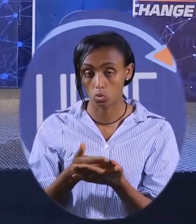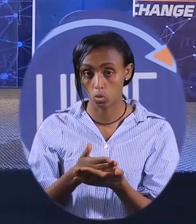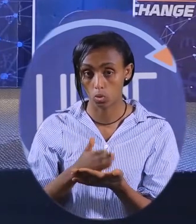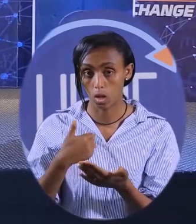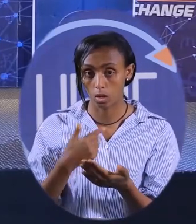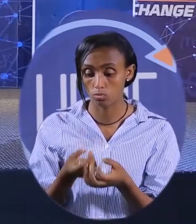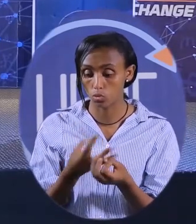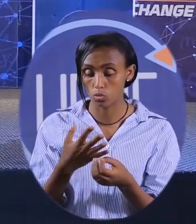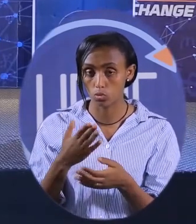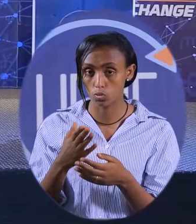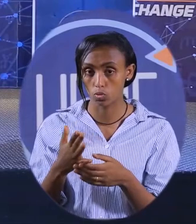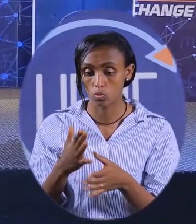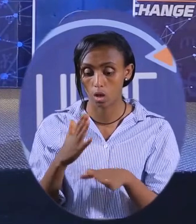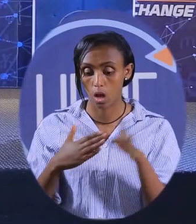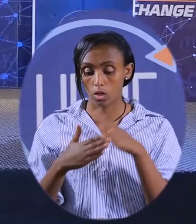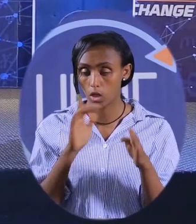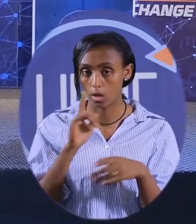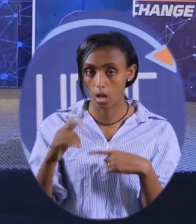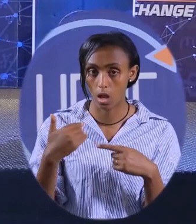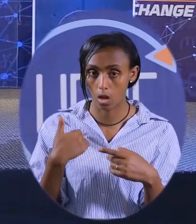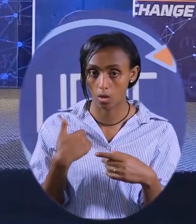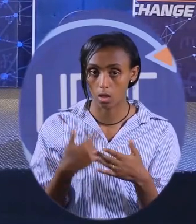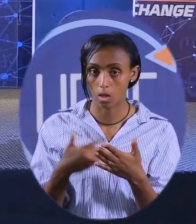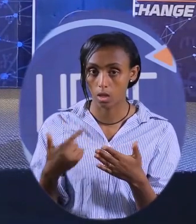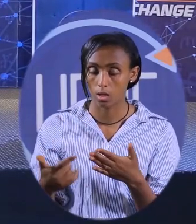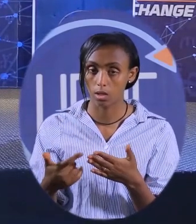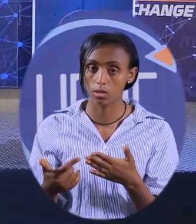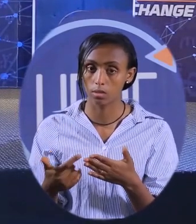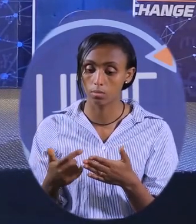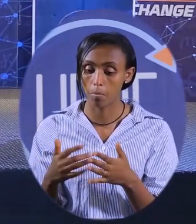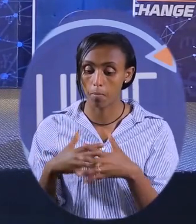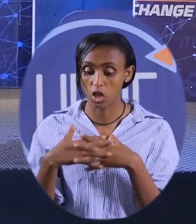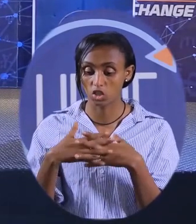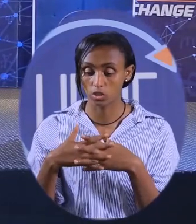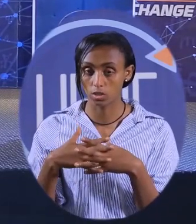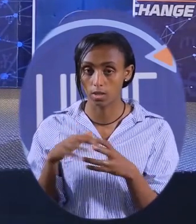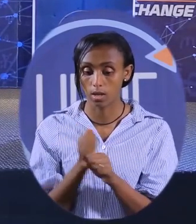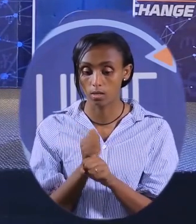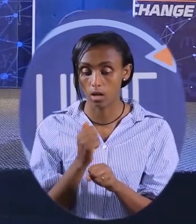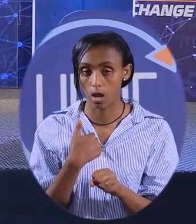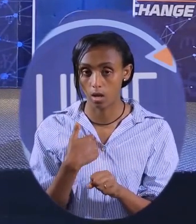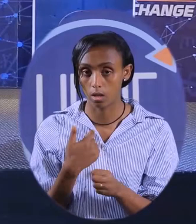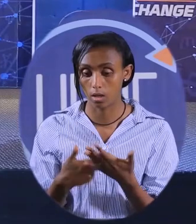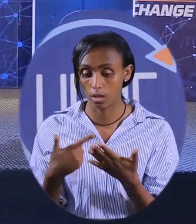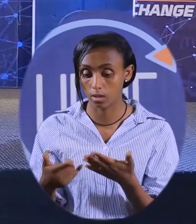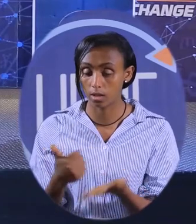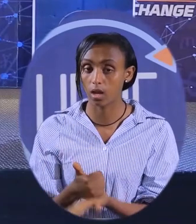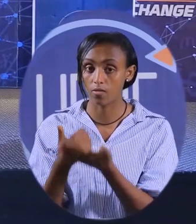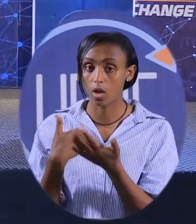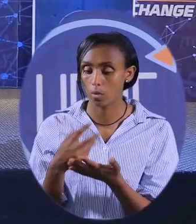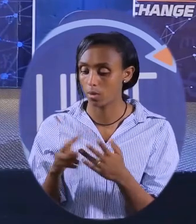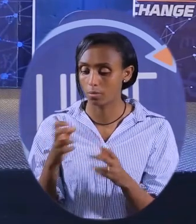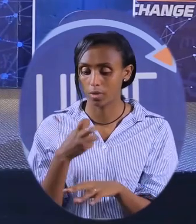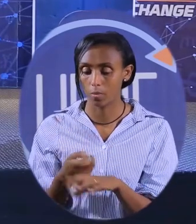እስክትደርስ ማአት ስቴፕ ነው የሚያልፉት። እሱ ወደ ቴክኖሎጂ ለመቀየር አይነ ማሽን እየሰራ ያለ ልጅ አለ። ያለው ድጋፍ ግን አይ ቴል ዩ አገን ሳድ ስቶሪ